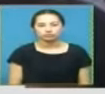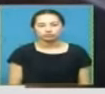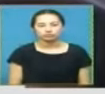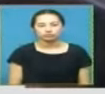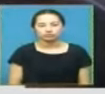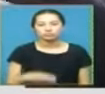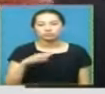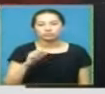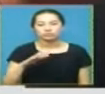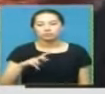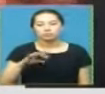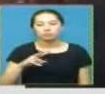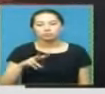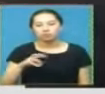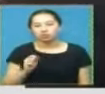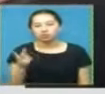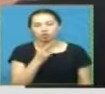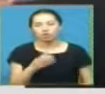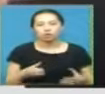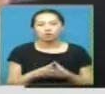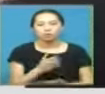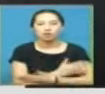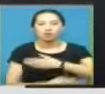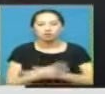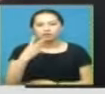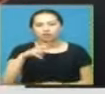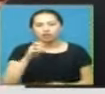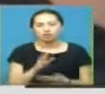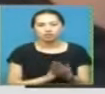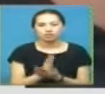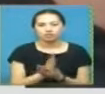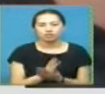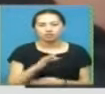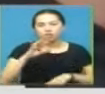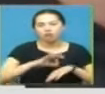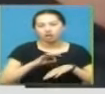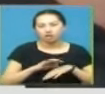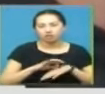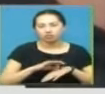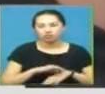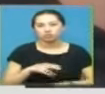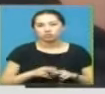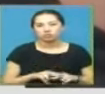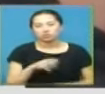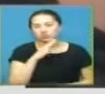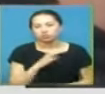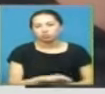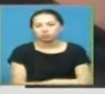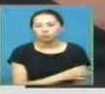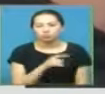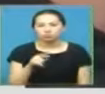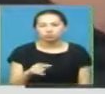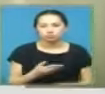Таслима Байтұрсынова екінші топтағы мүгедек. Өзі 20 жылдан бері полиартрит дертіне дауа таппай дал. Бұл қыз кейуанаға ерекше ауыр